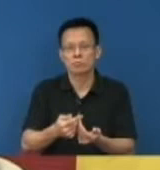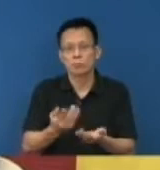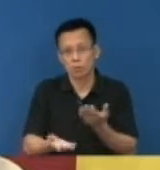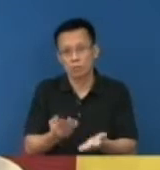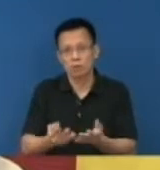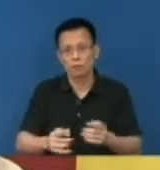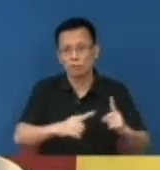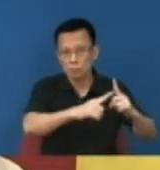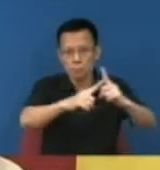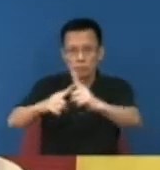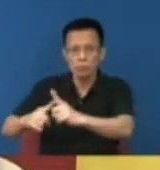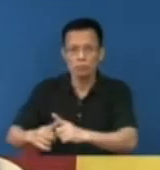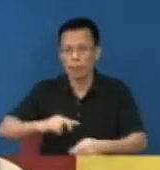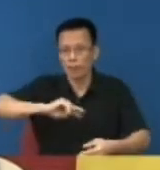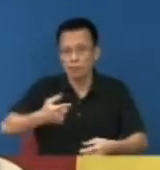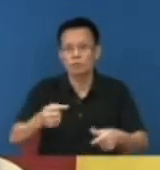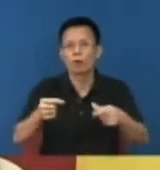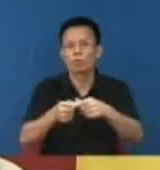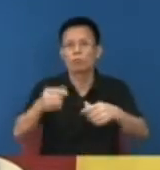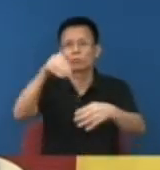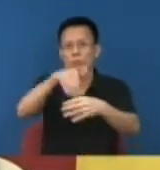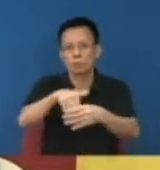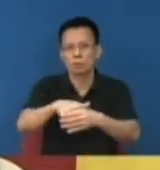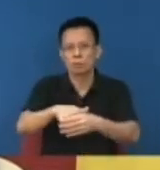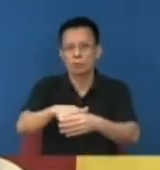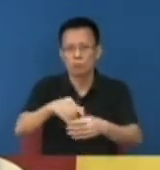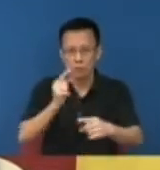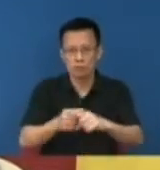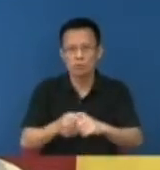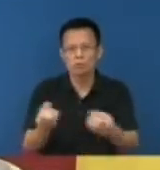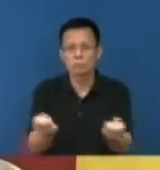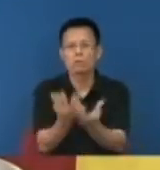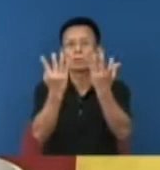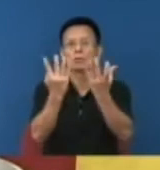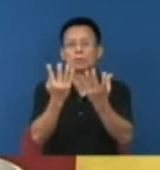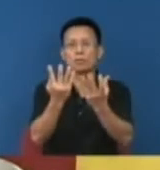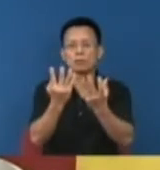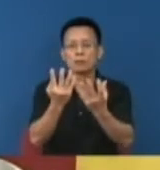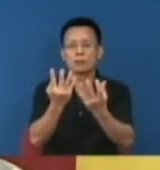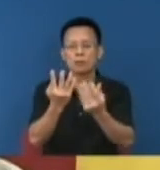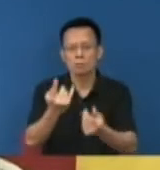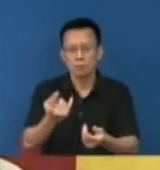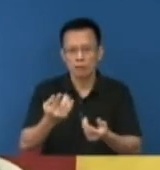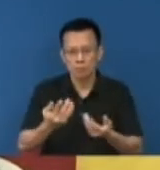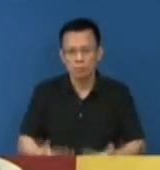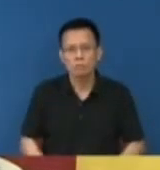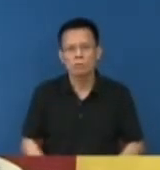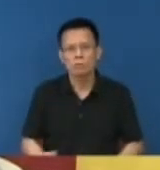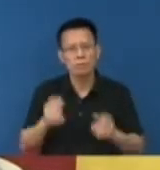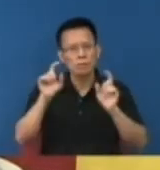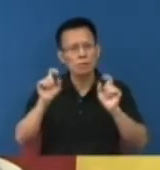全民嘅變相公投咧，實際上面係會出現嘅。好啦，我哋講咗咁遠，就係話點